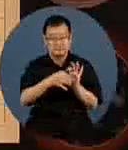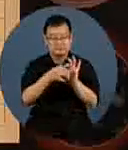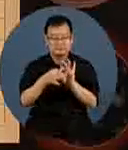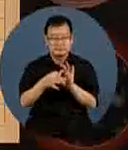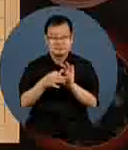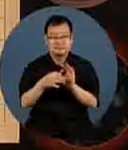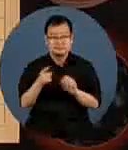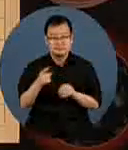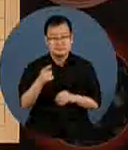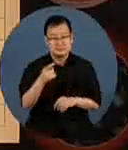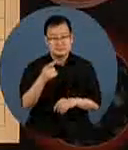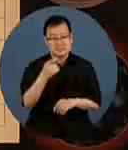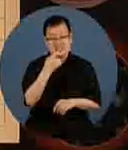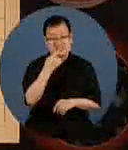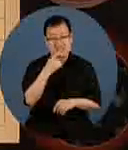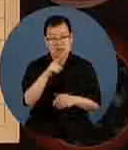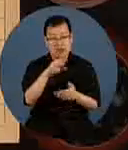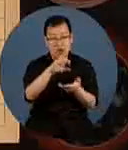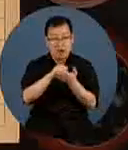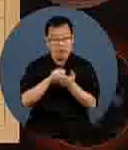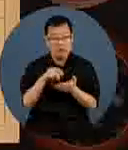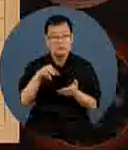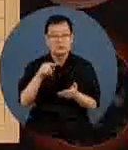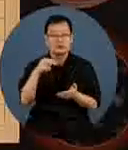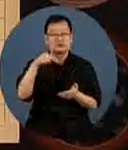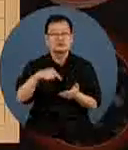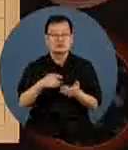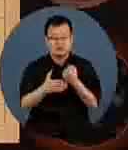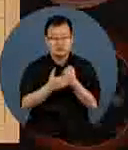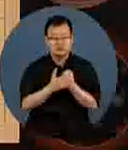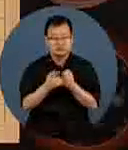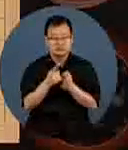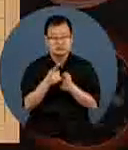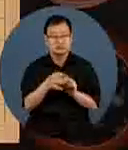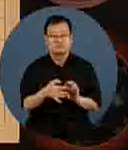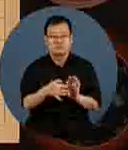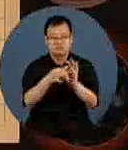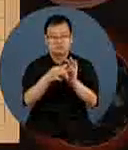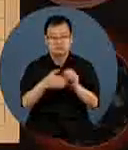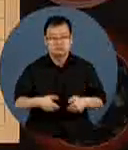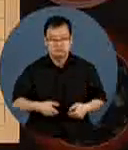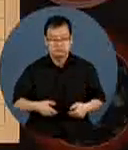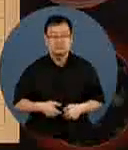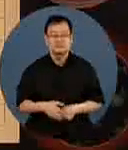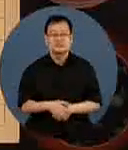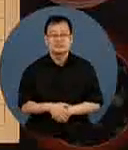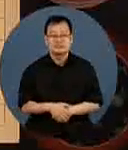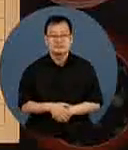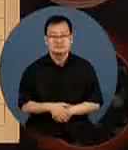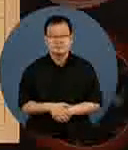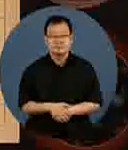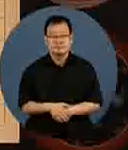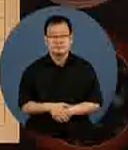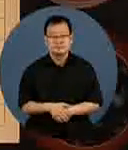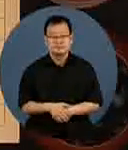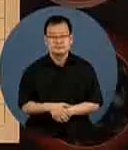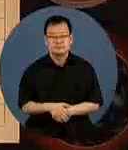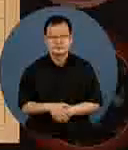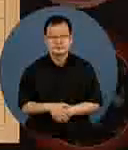백도 한 점은 이어야 될 것 같은데 끊어 잡는 게 선수 아니겠습니까? 사실. 네. 저런 경우는 선수로 당하겠습니다. 아, 사상기 쪽이요? 네.